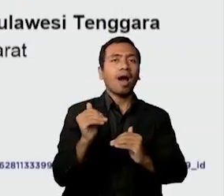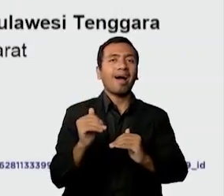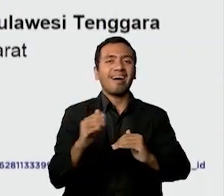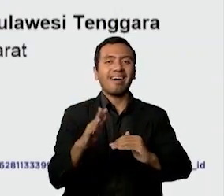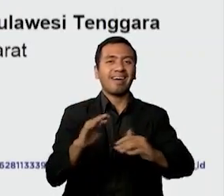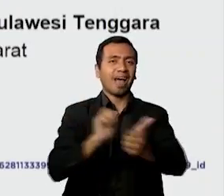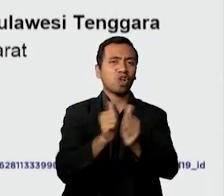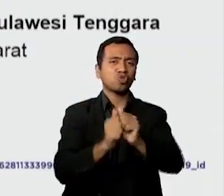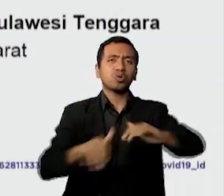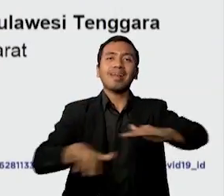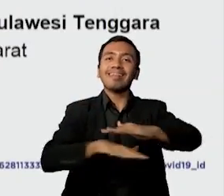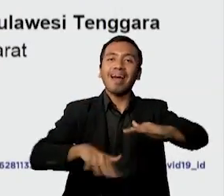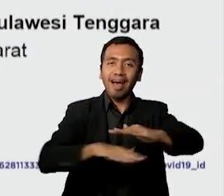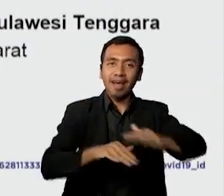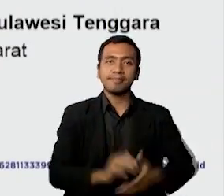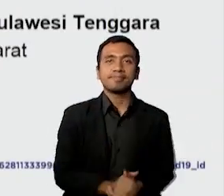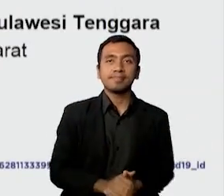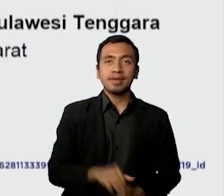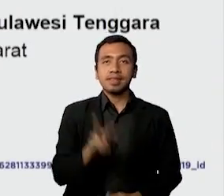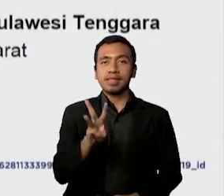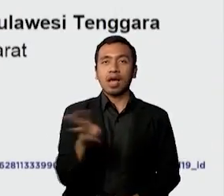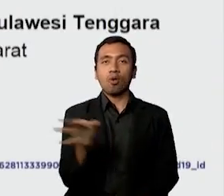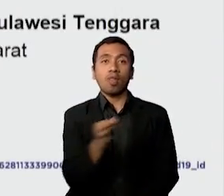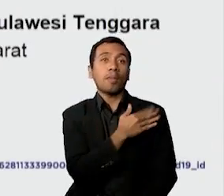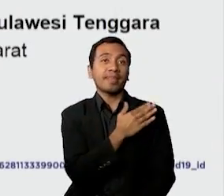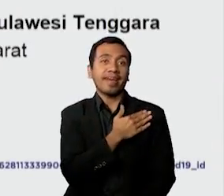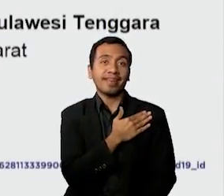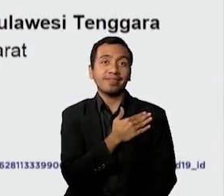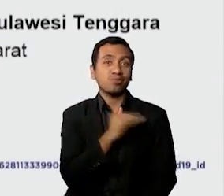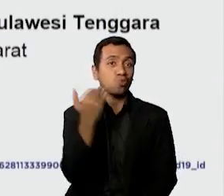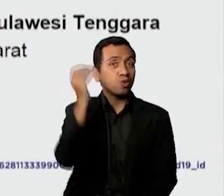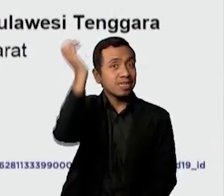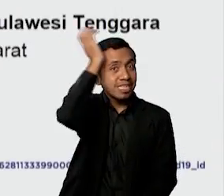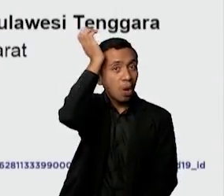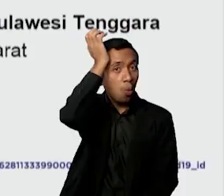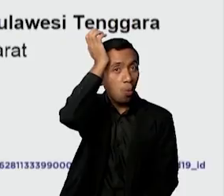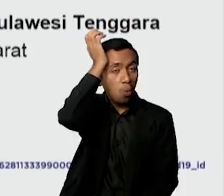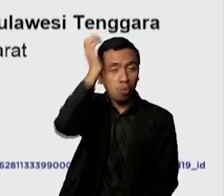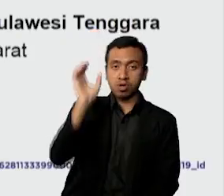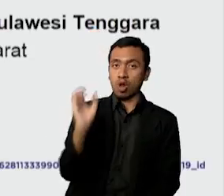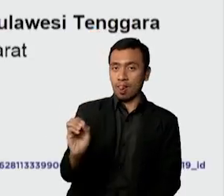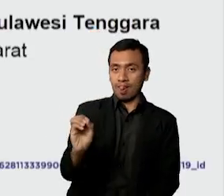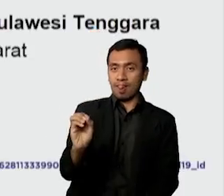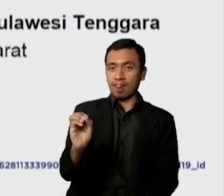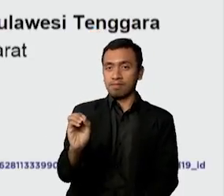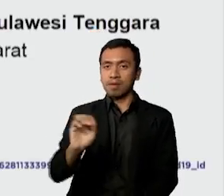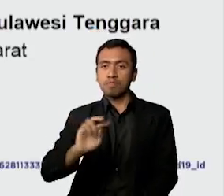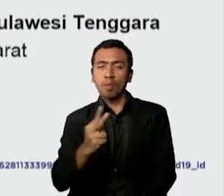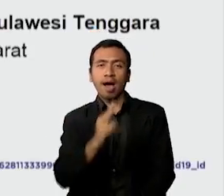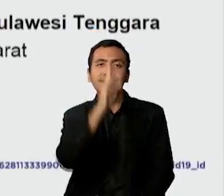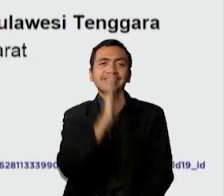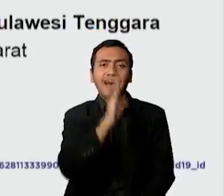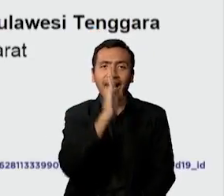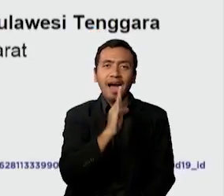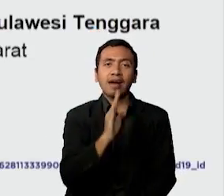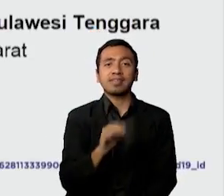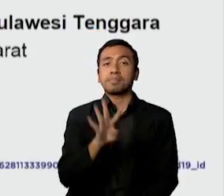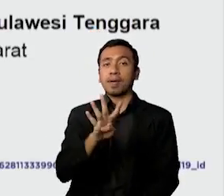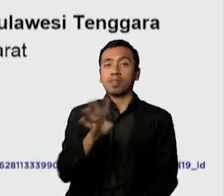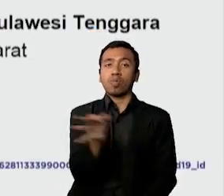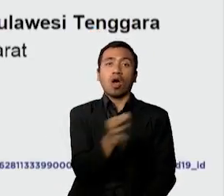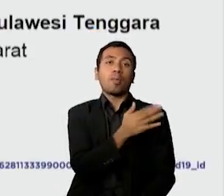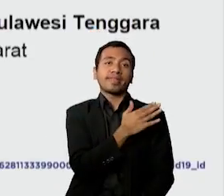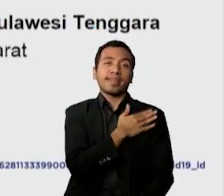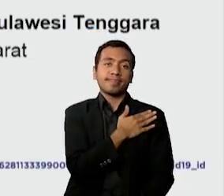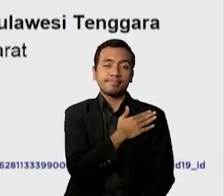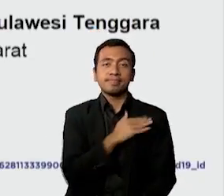Selanjutnya juga terdapat 3 kabupaten kota yang bergerak dari zona hijau tidak terdampak menuju risiko sedang dan 4 kabupaten kota